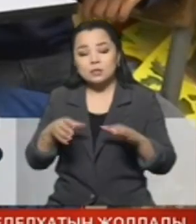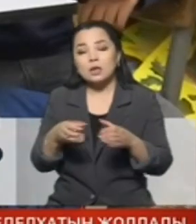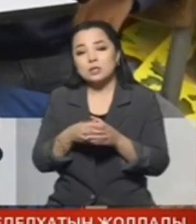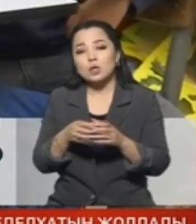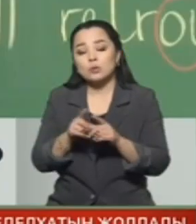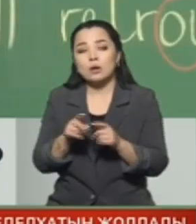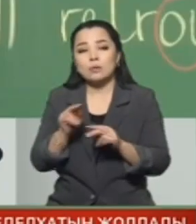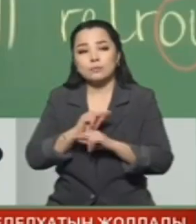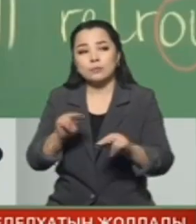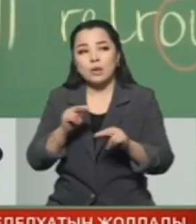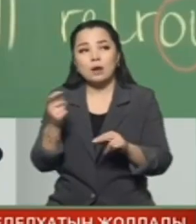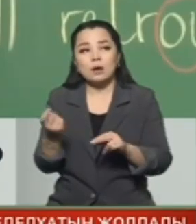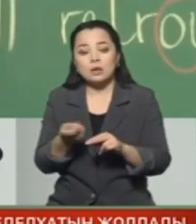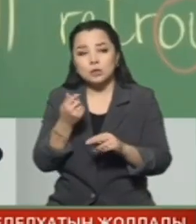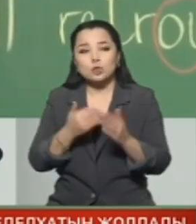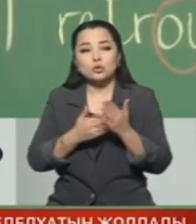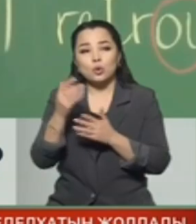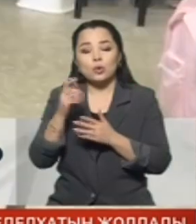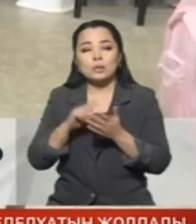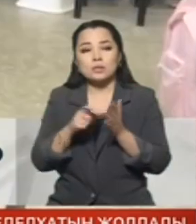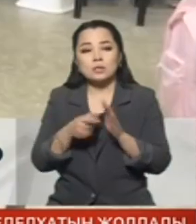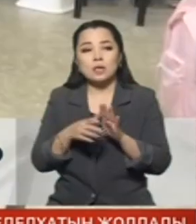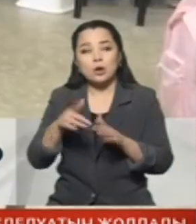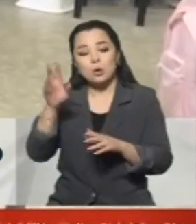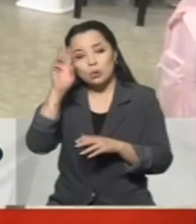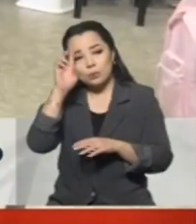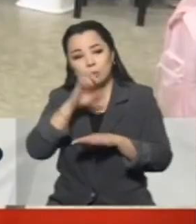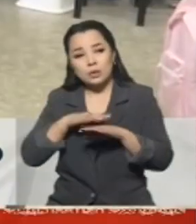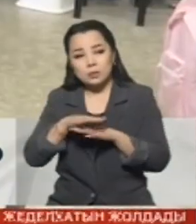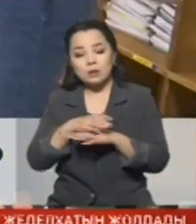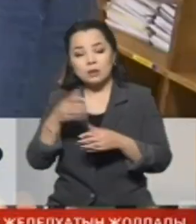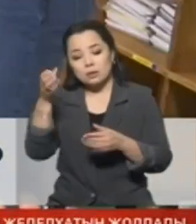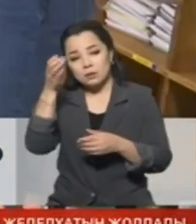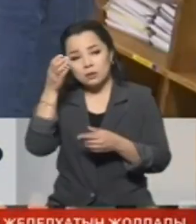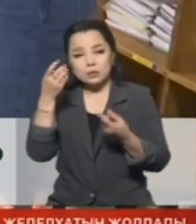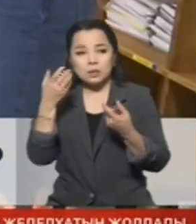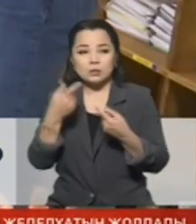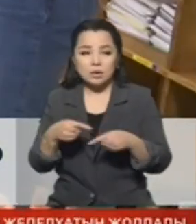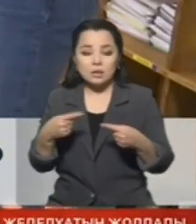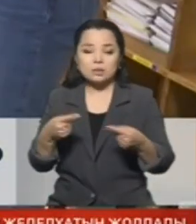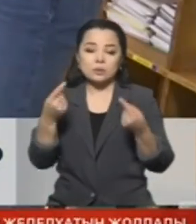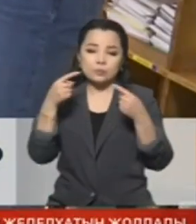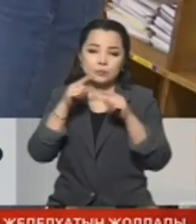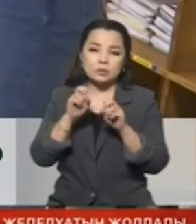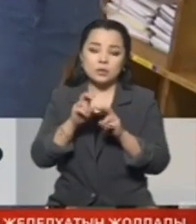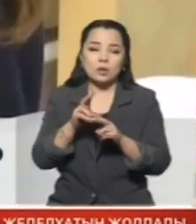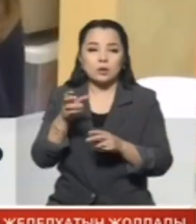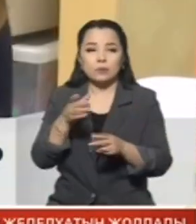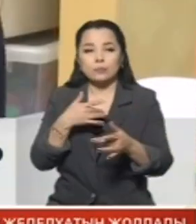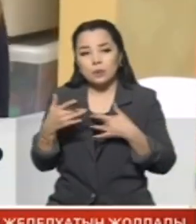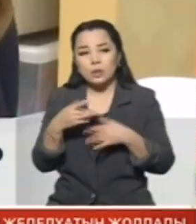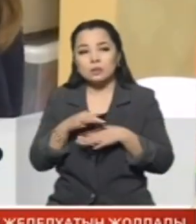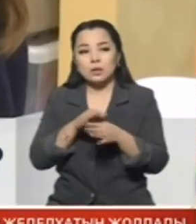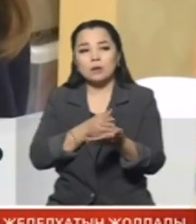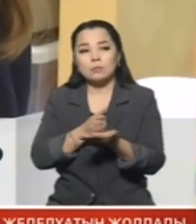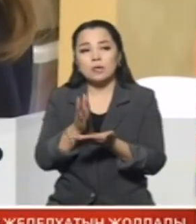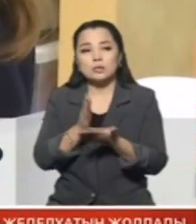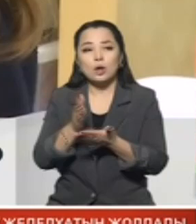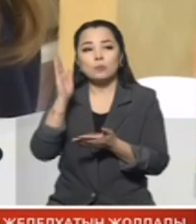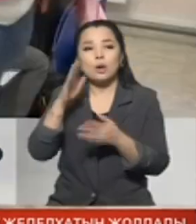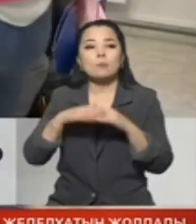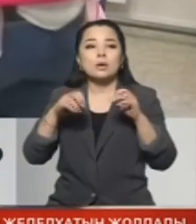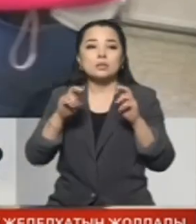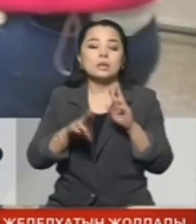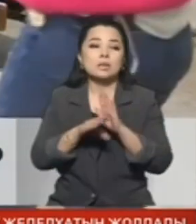сыныптарда пән аз, жоғары сыныптары гуманитарлық ғылым, технология, жаратылыстану ғылымдары өнер бағыты бойынша білім алады. Сәйкесінше болашақ